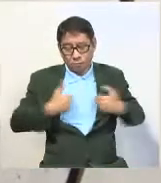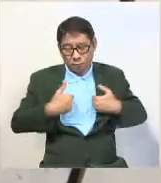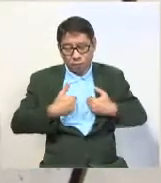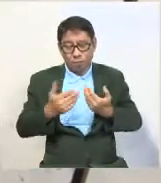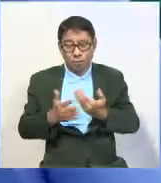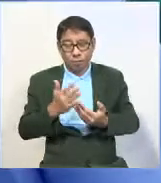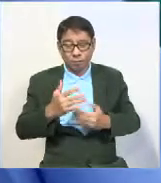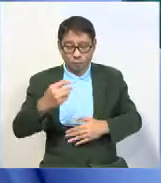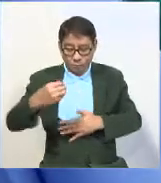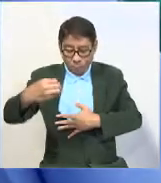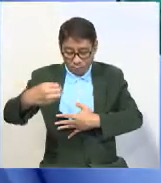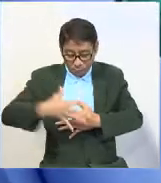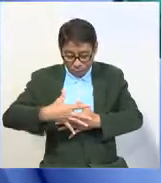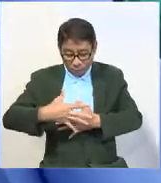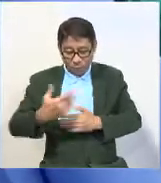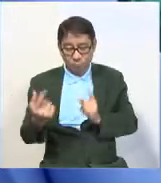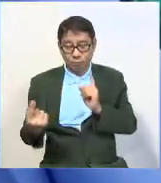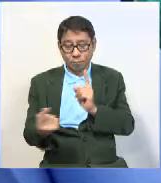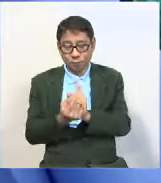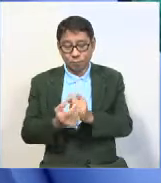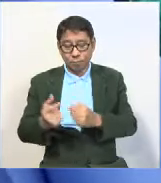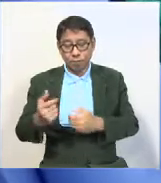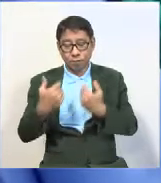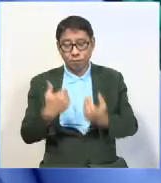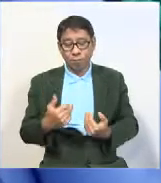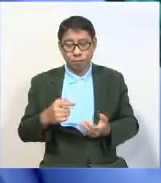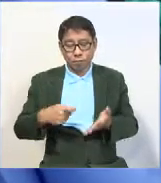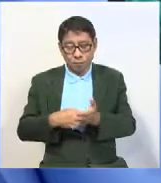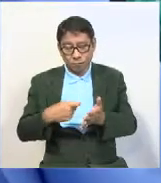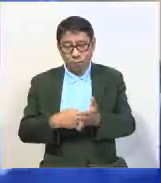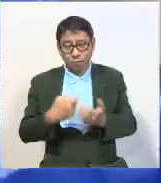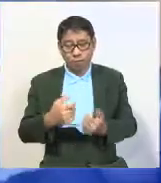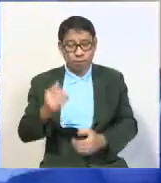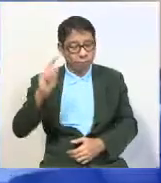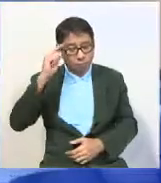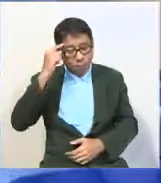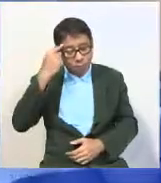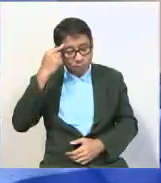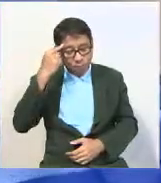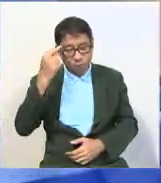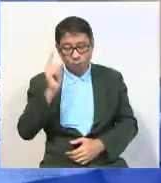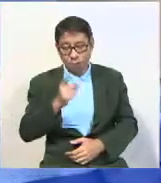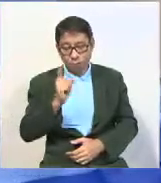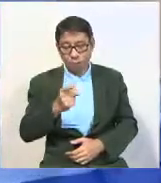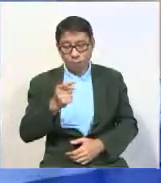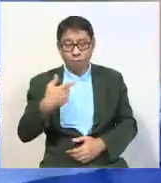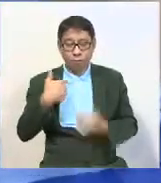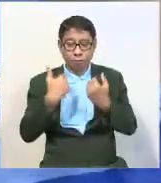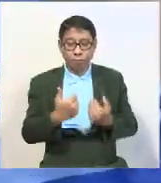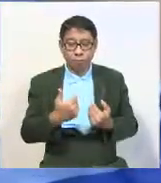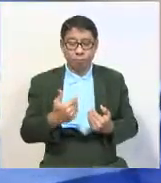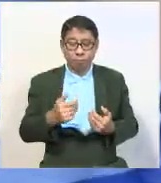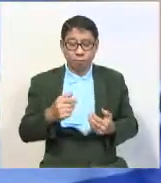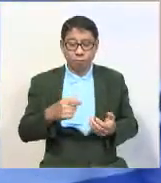บก้อนนิ้วจำนวนมากในถุงน้ำดีสำหรับสาเหตุคุณหมอบอกว่ายังไม่ทราบแน่ชัดแต่สันนิษฐานได้ว่า